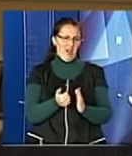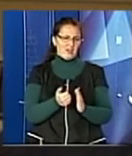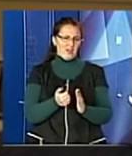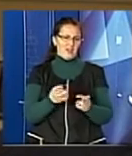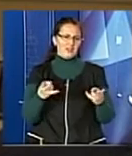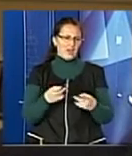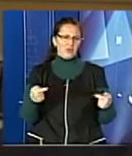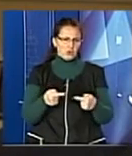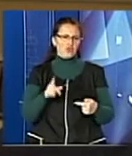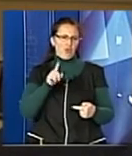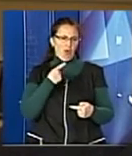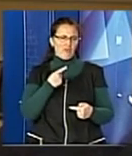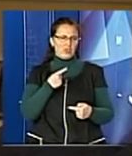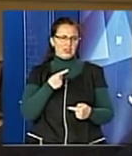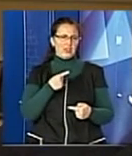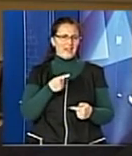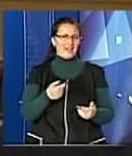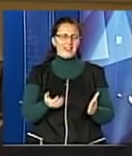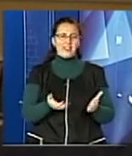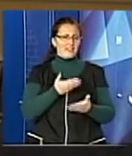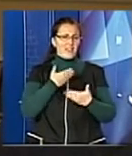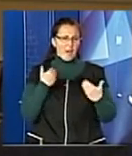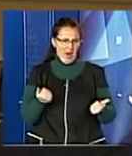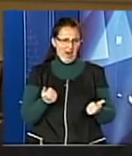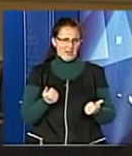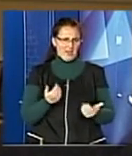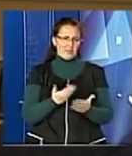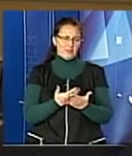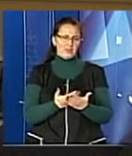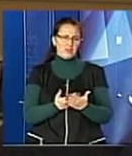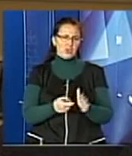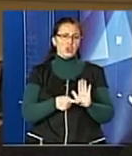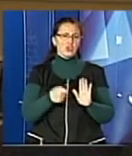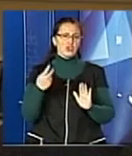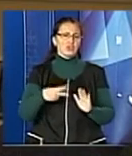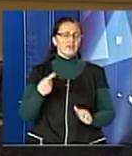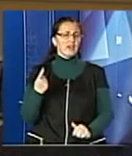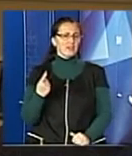чітко формулювати ці поняття. Не виявлено близько 621